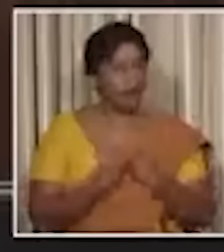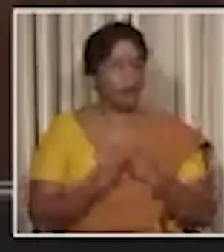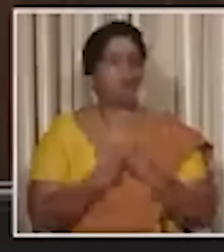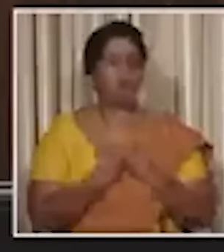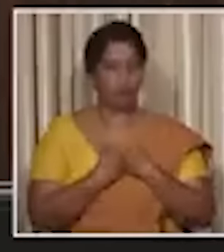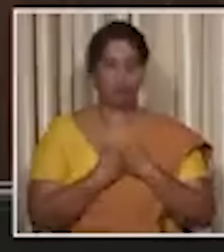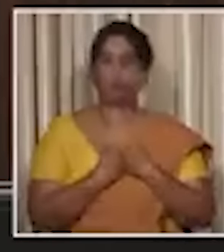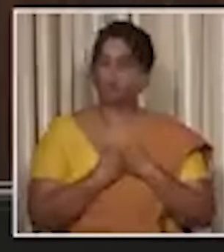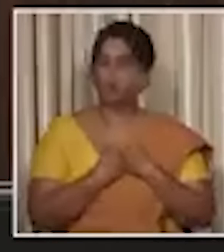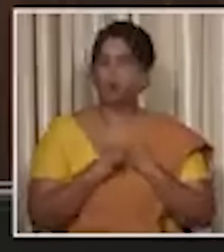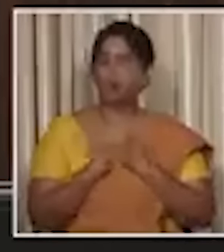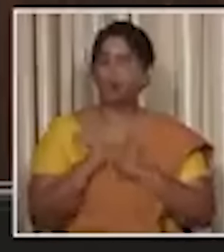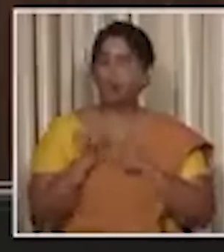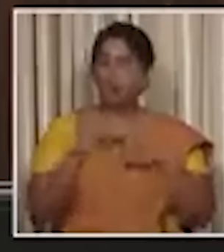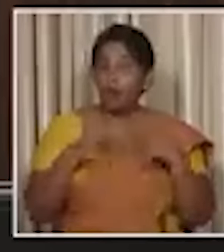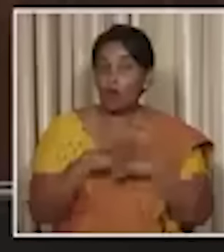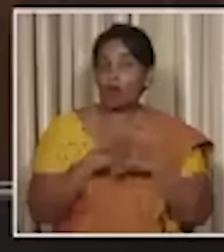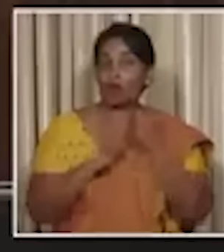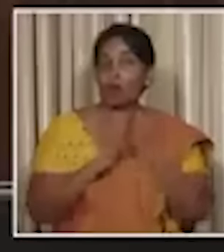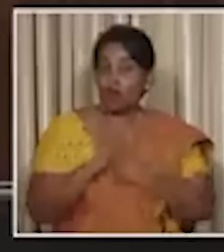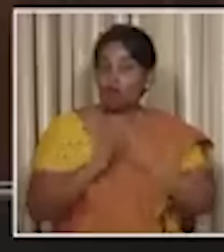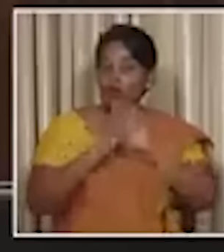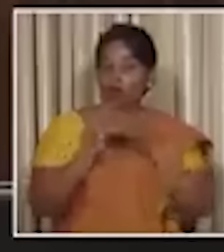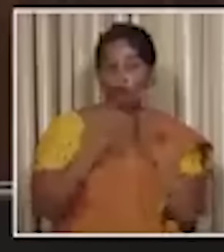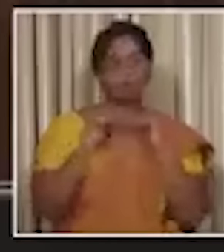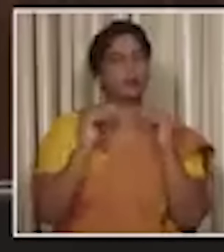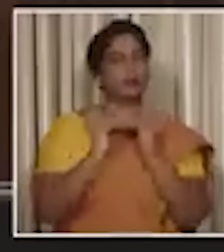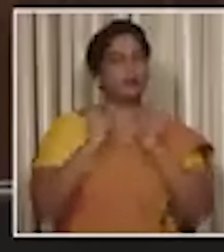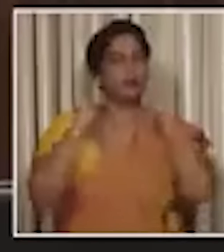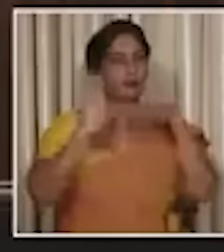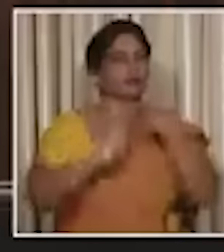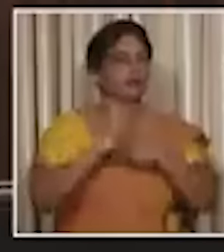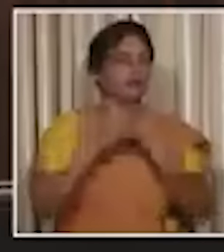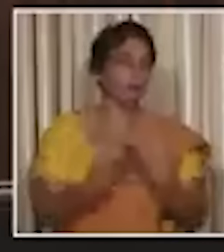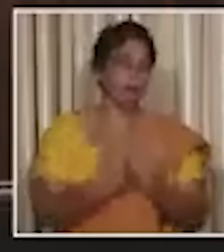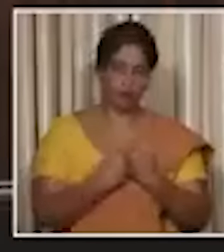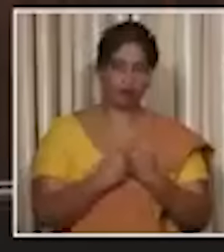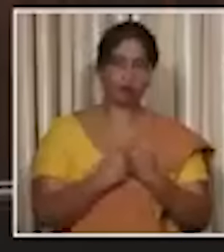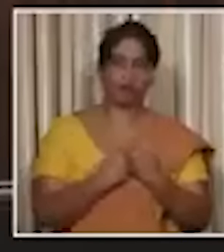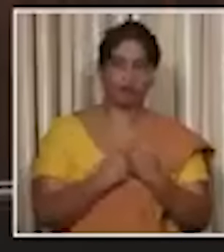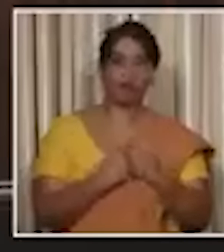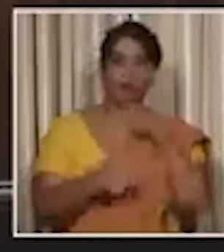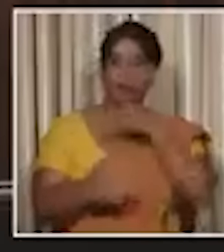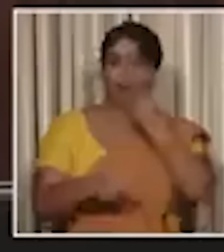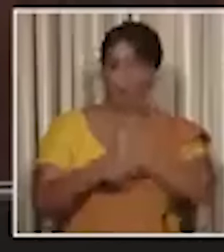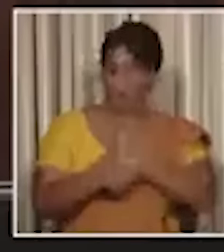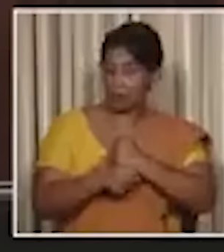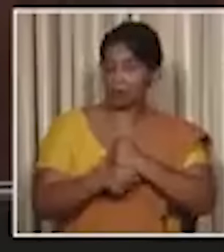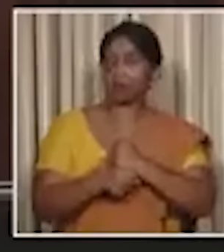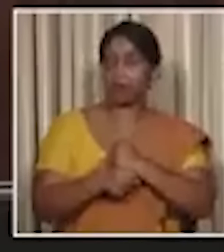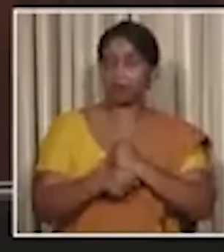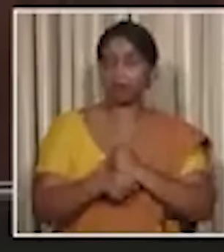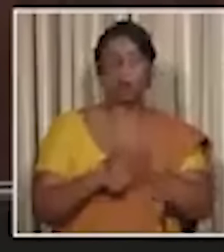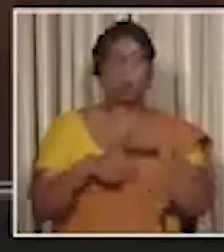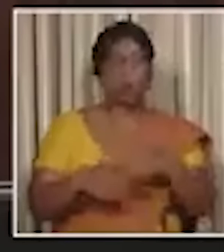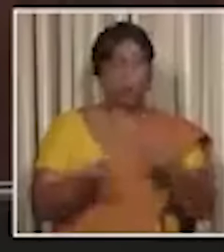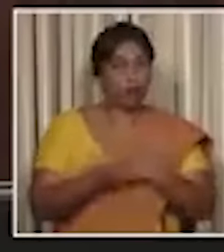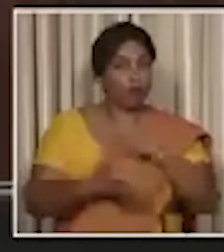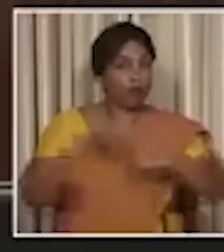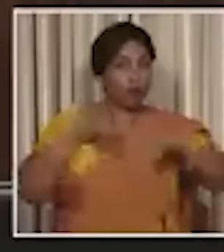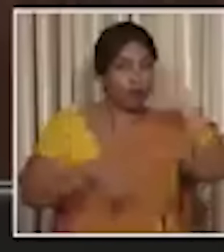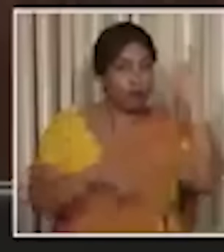ஜனதாவட செங்கவுனு குவதுருடத் மகாஜனேட்ட ஹோரேன் மகாஜனேட்ட செங்கவுனு மத்தியஸ்தான போட மே பார்லிமென்ட் பத்துவன்னே அப்பி